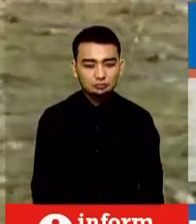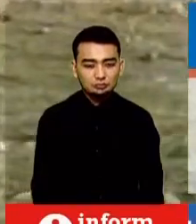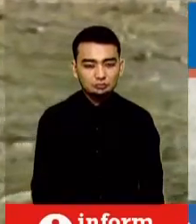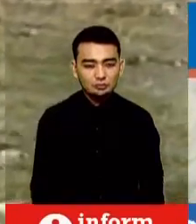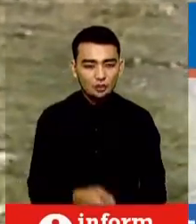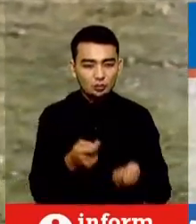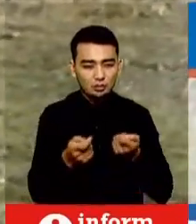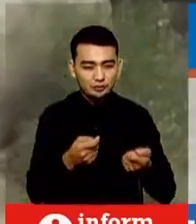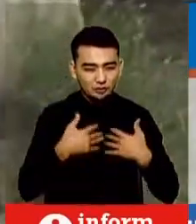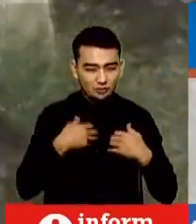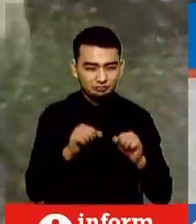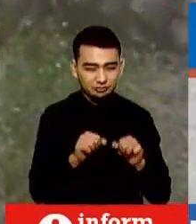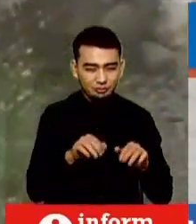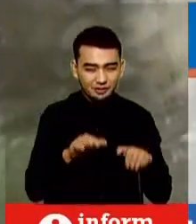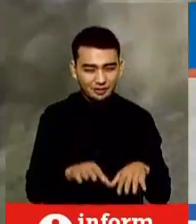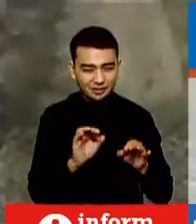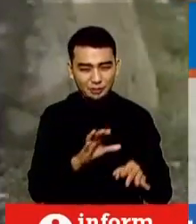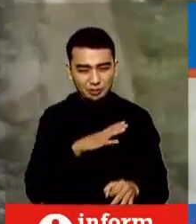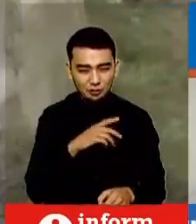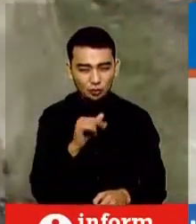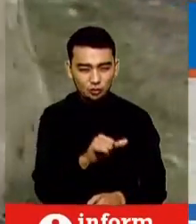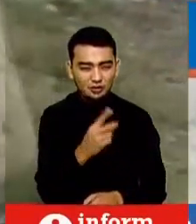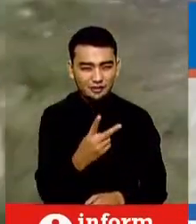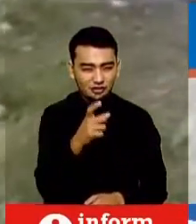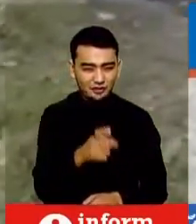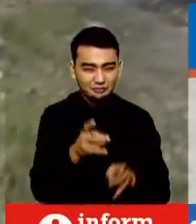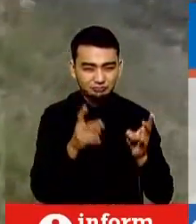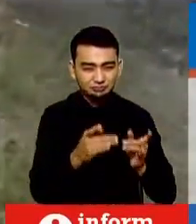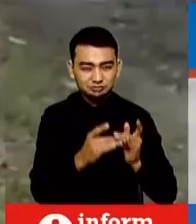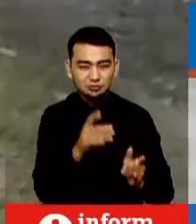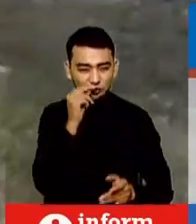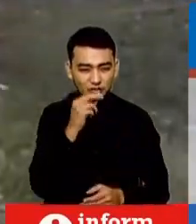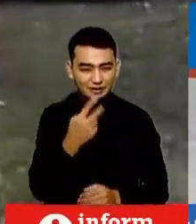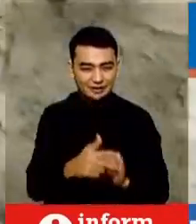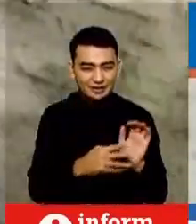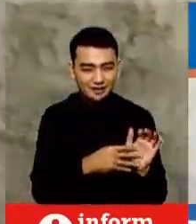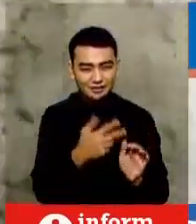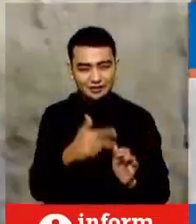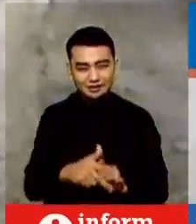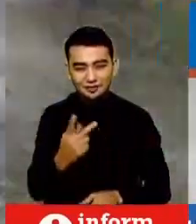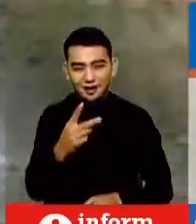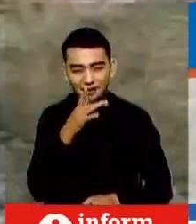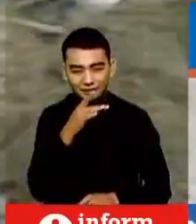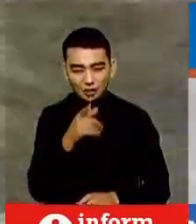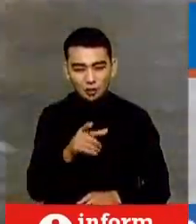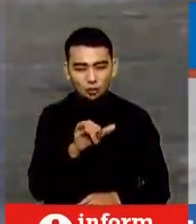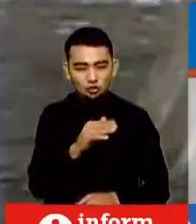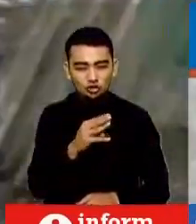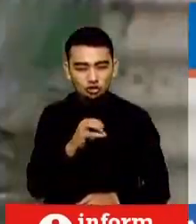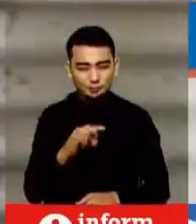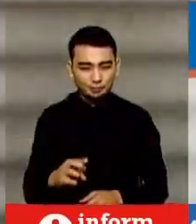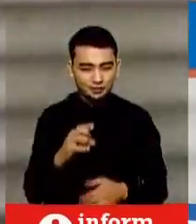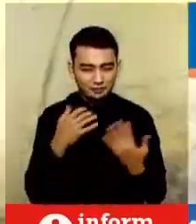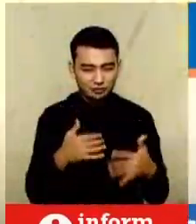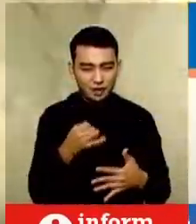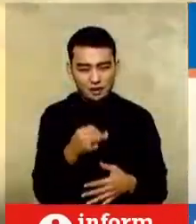В управлении здравоохранения рассказали, что у двоих госпитализированных мужчин 39 и 32 лет ушибы. Они